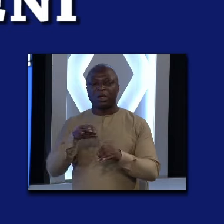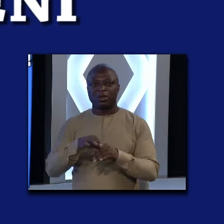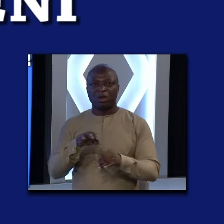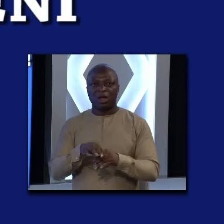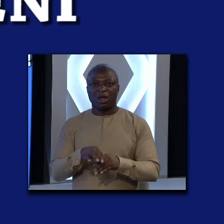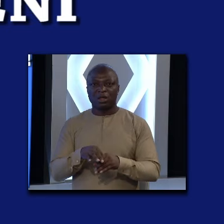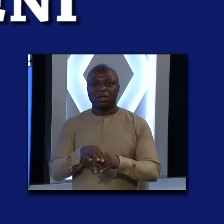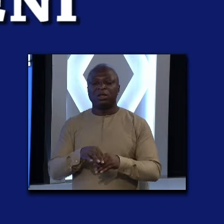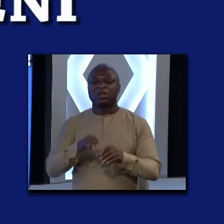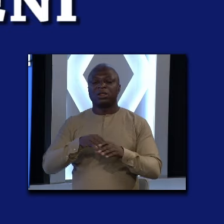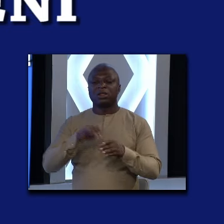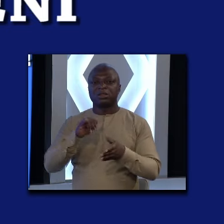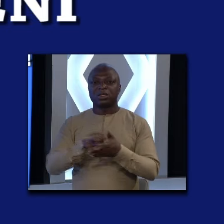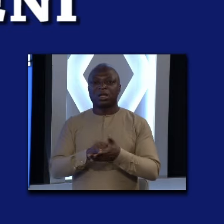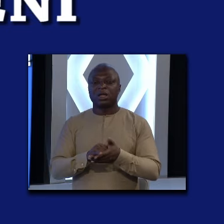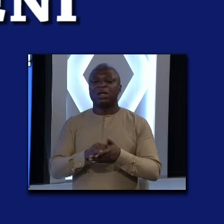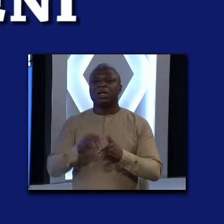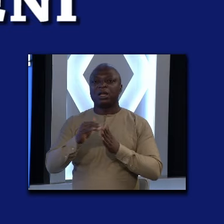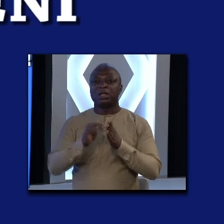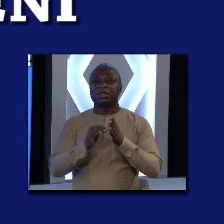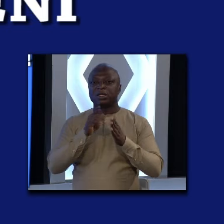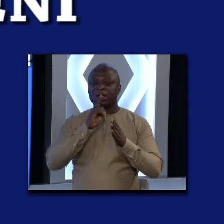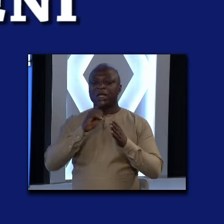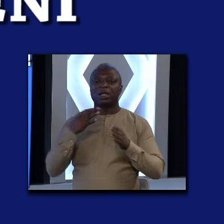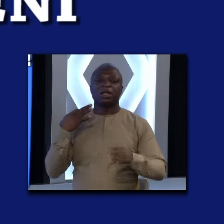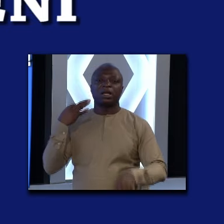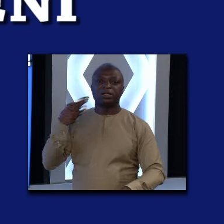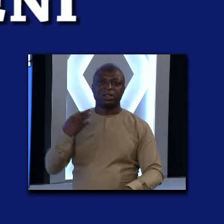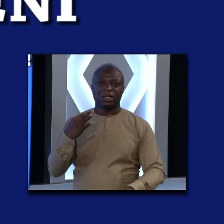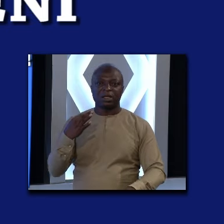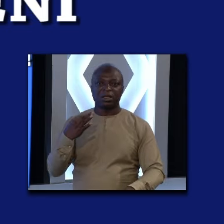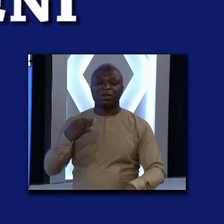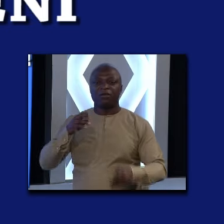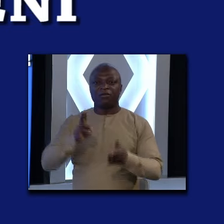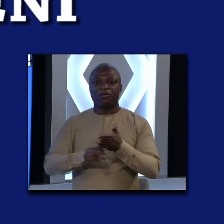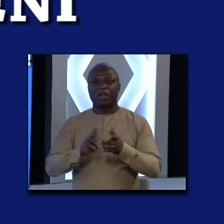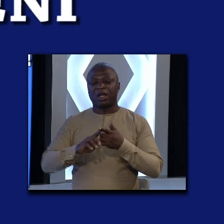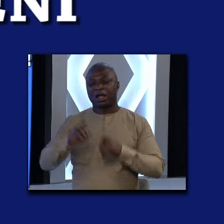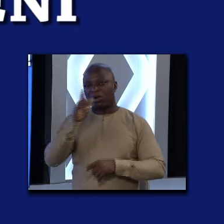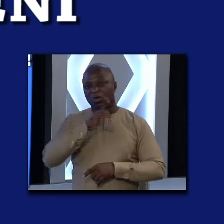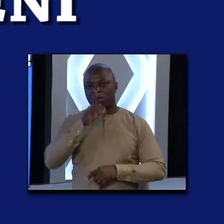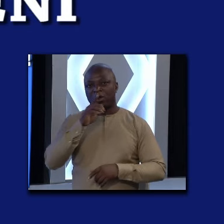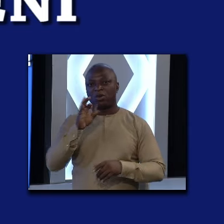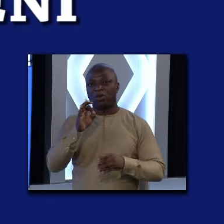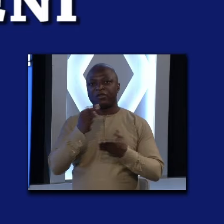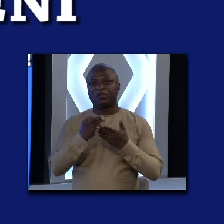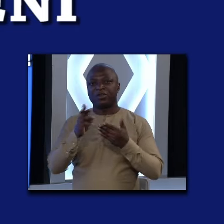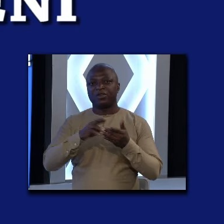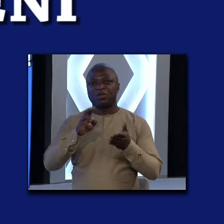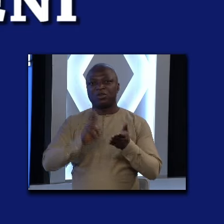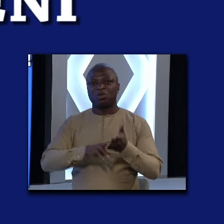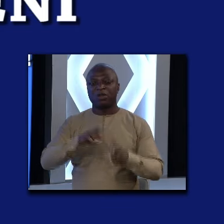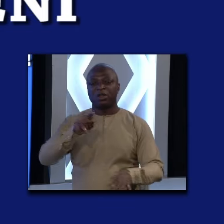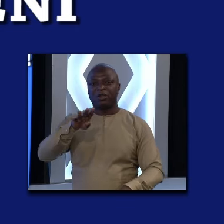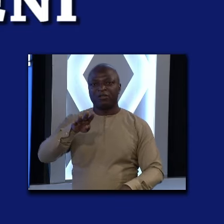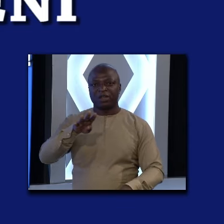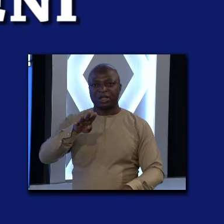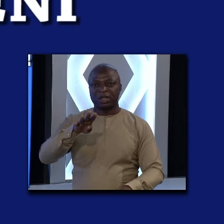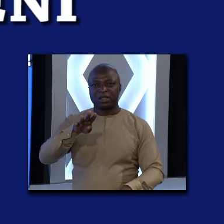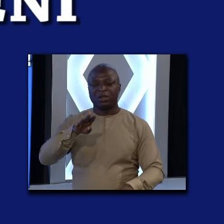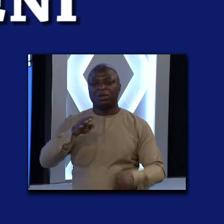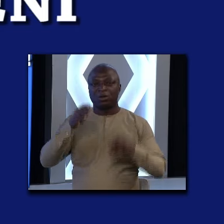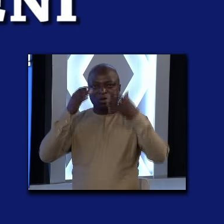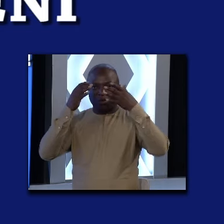électorale dans laquelle la liste est candidate. Fait à Lomé le 9 février 2024,